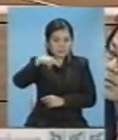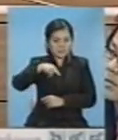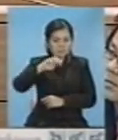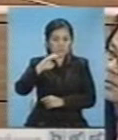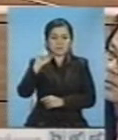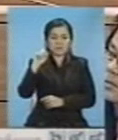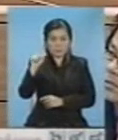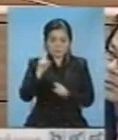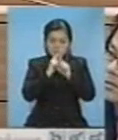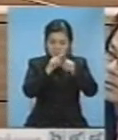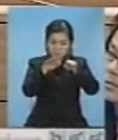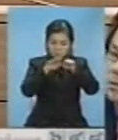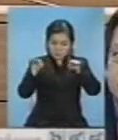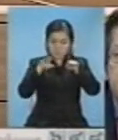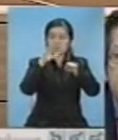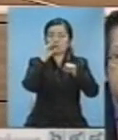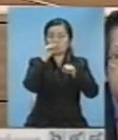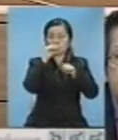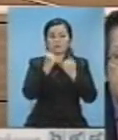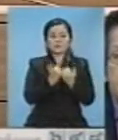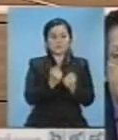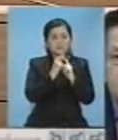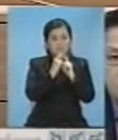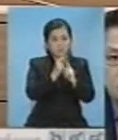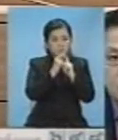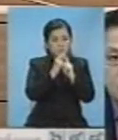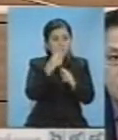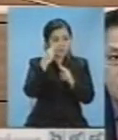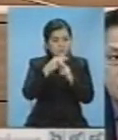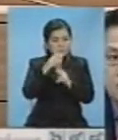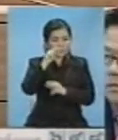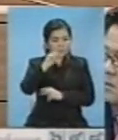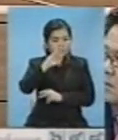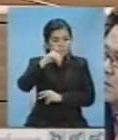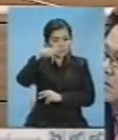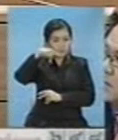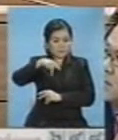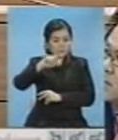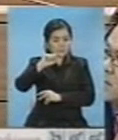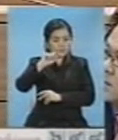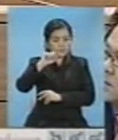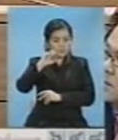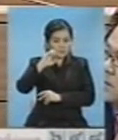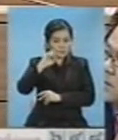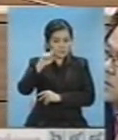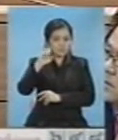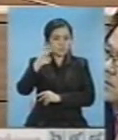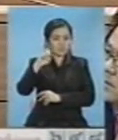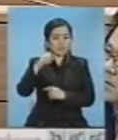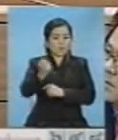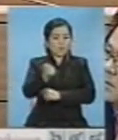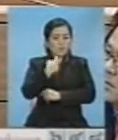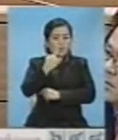ามาตรฐานที่พูดอยู่ครับสิ่งที่ท่านนิพิษนั่นกำลังกล่าวหาผมที่ผมลุกขึ้นประท้ว